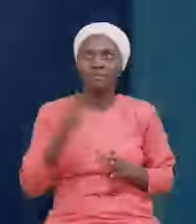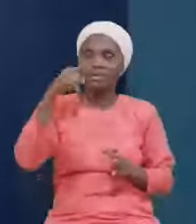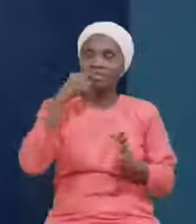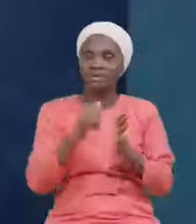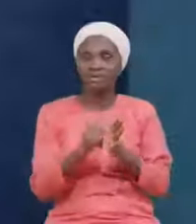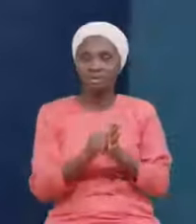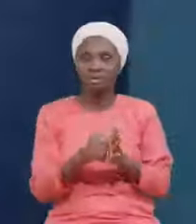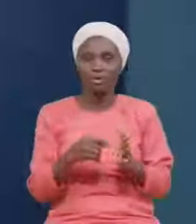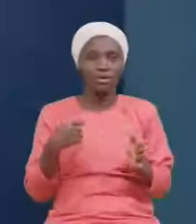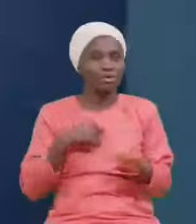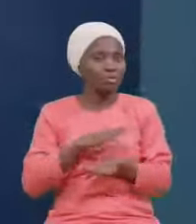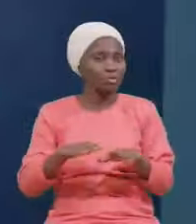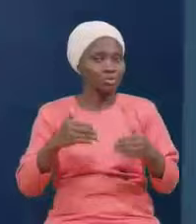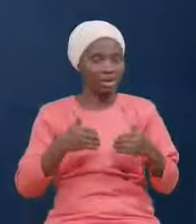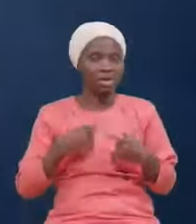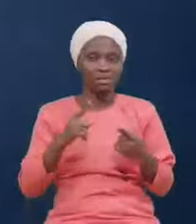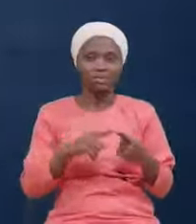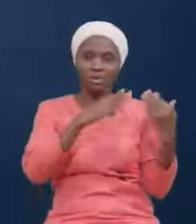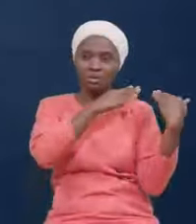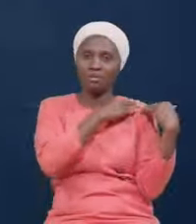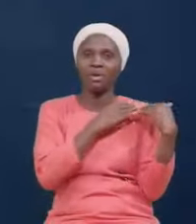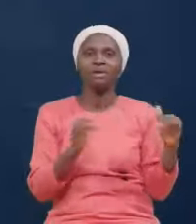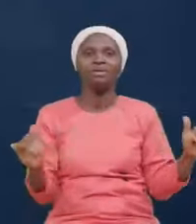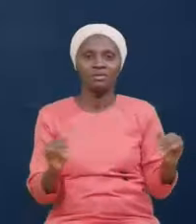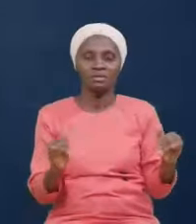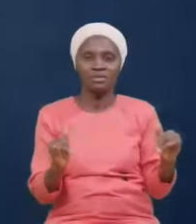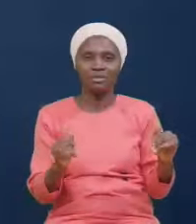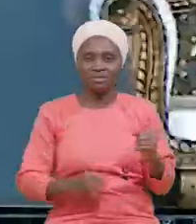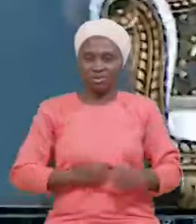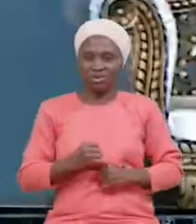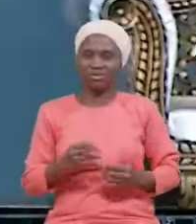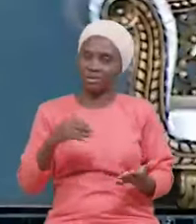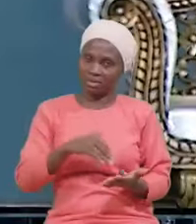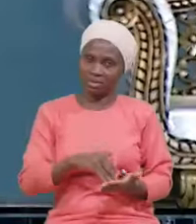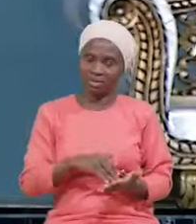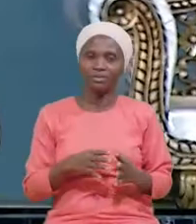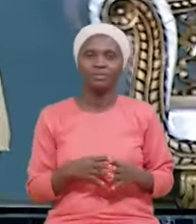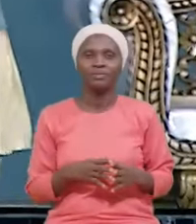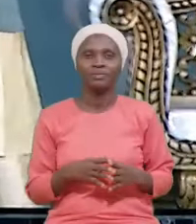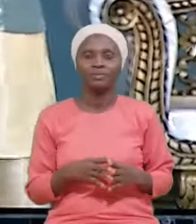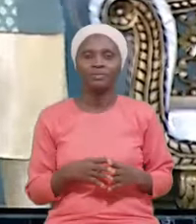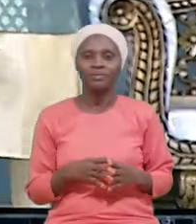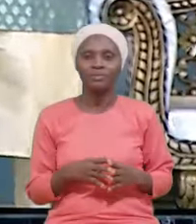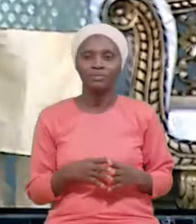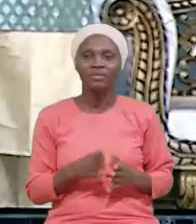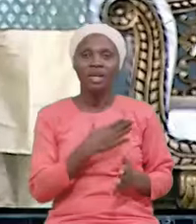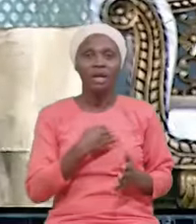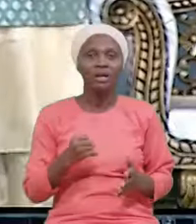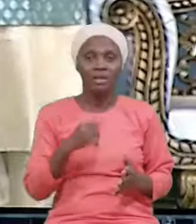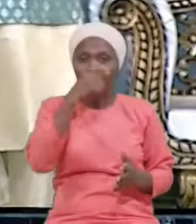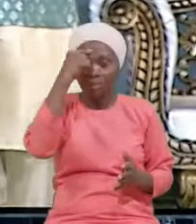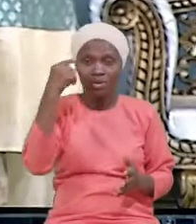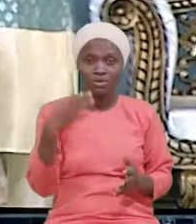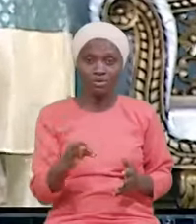don't have to bear the same suffering again. అదే శ్రమ మనం ఇక పడవలసిన అవసరం లేదు. And because of